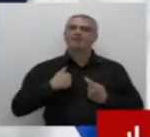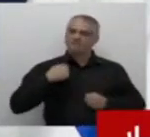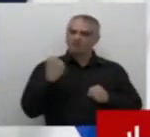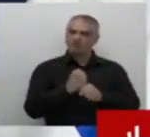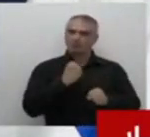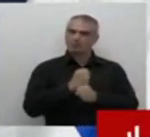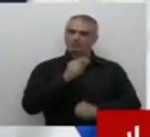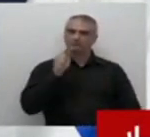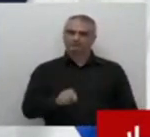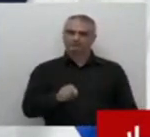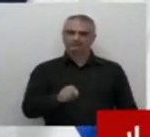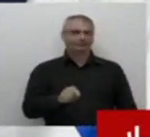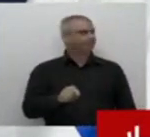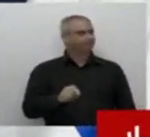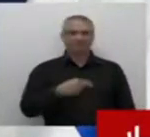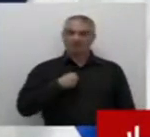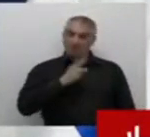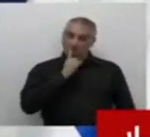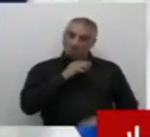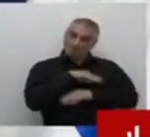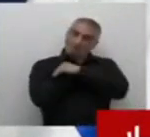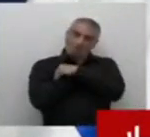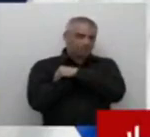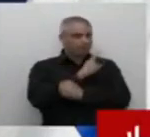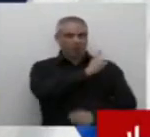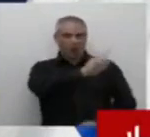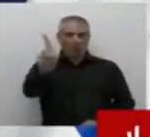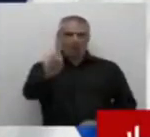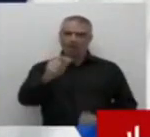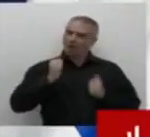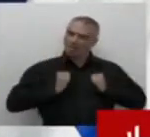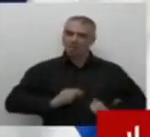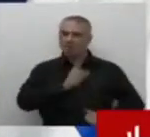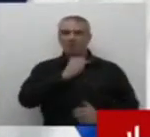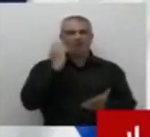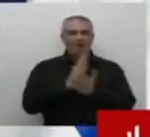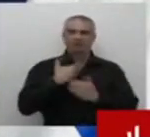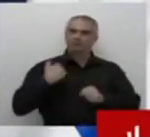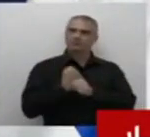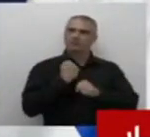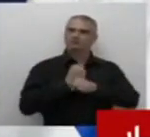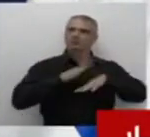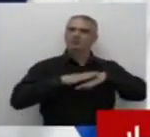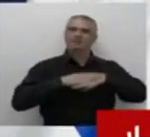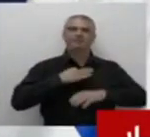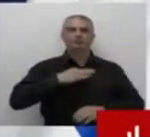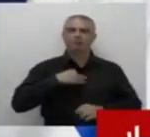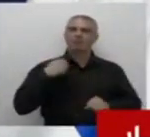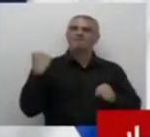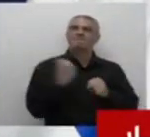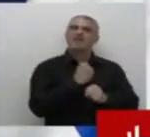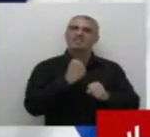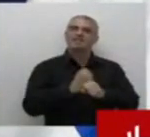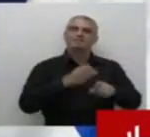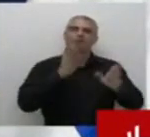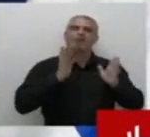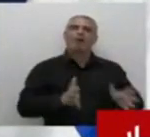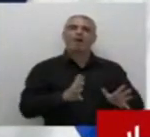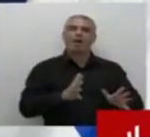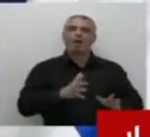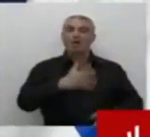لان ندافع عن انفسنا وهذا ما سنفعله لن نركن ولن نهدا